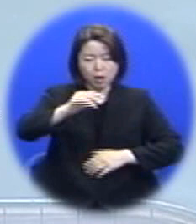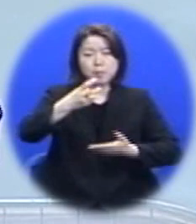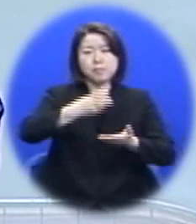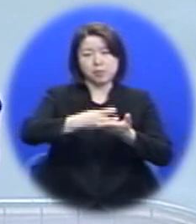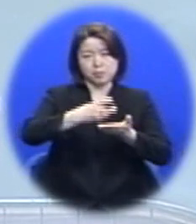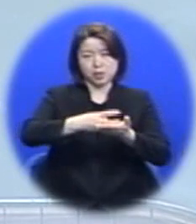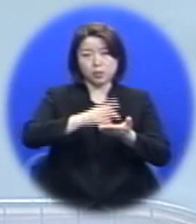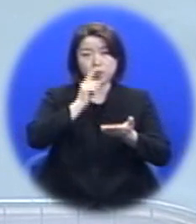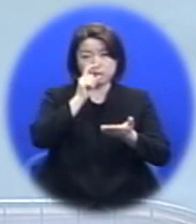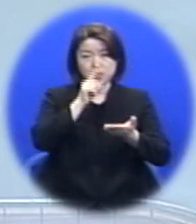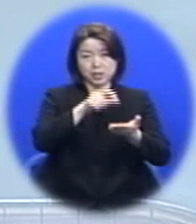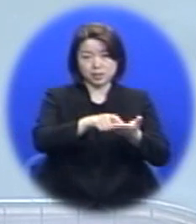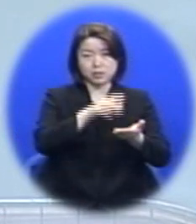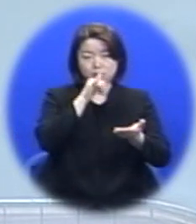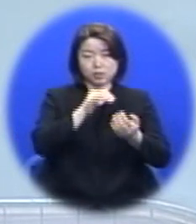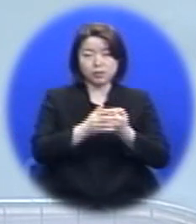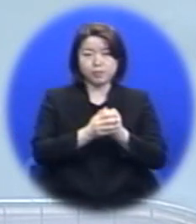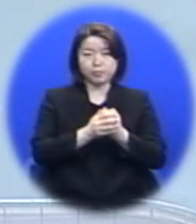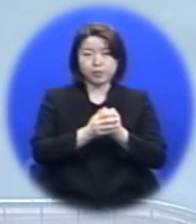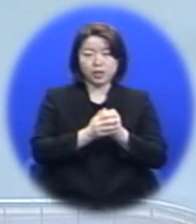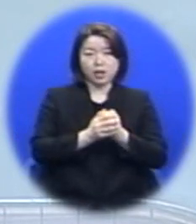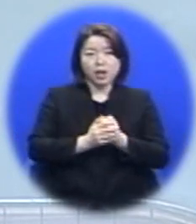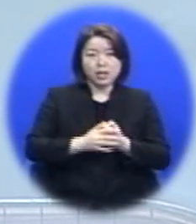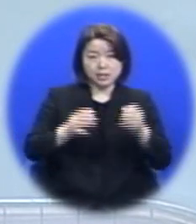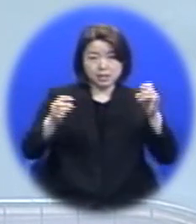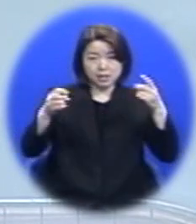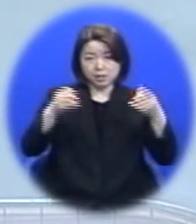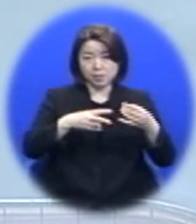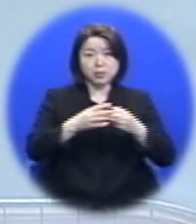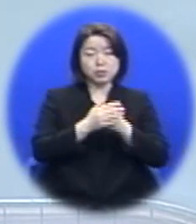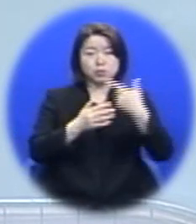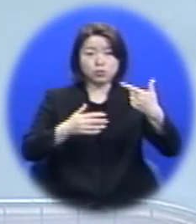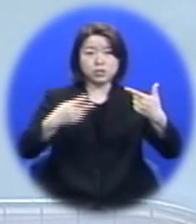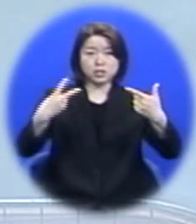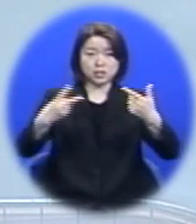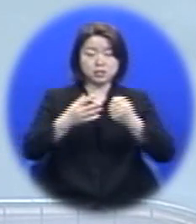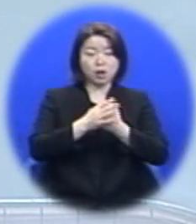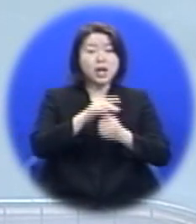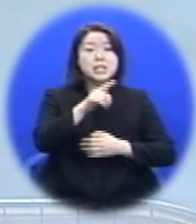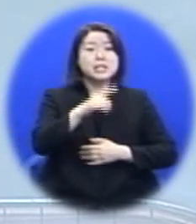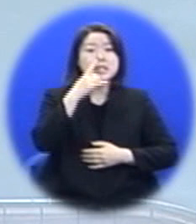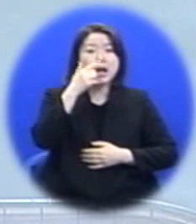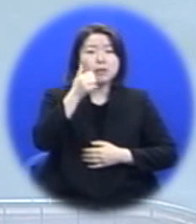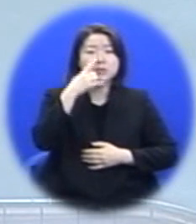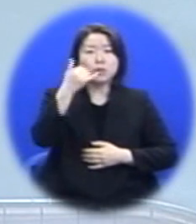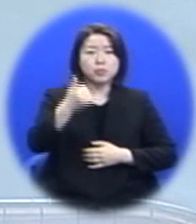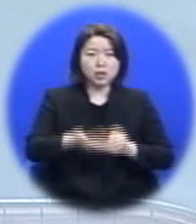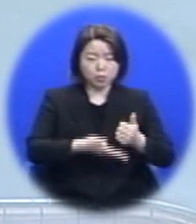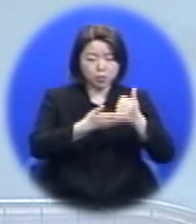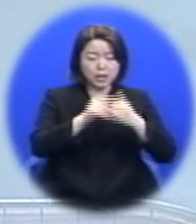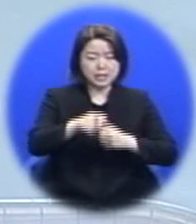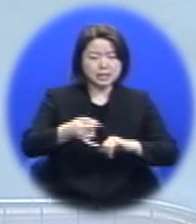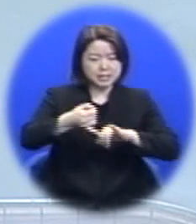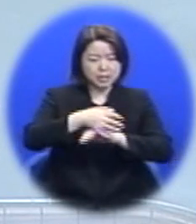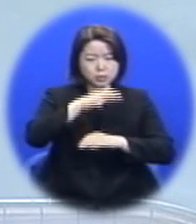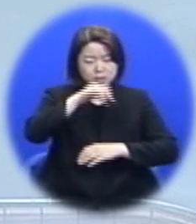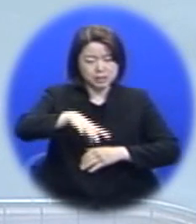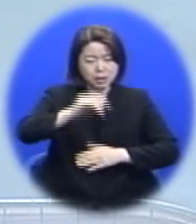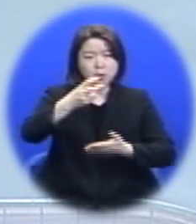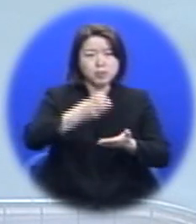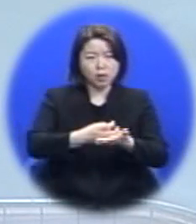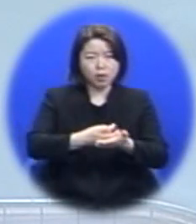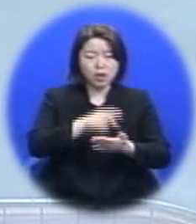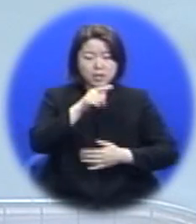에베소서 6장 2절에 내 아버지와 어머니를 공경하라. 이것이 약속이 있는 첫 계명이니 3절에 이로써 내가